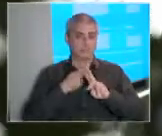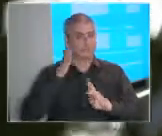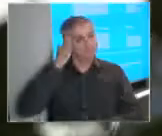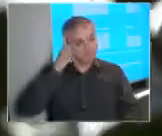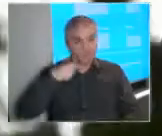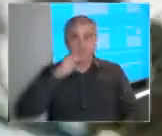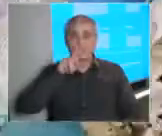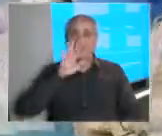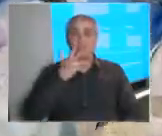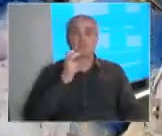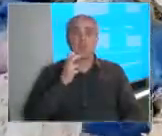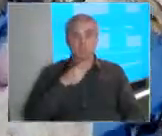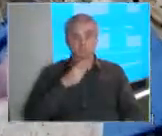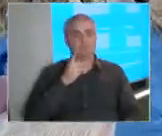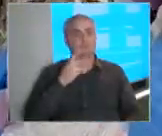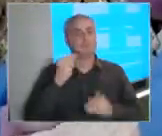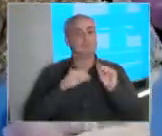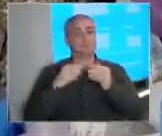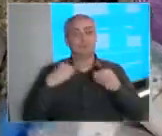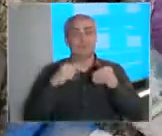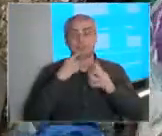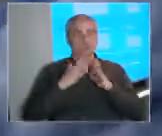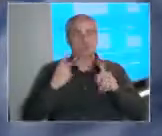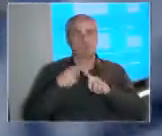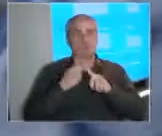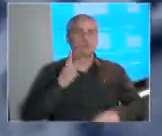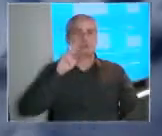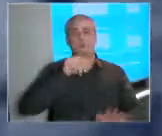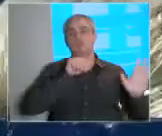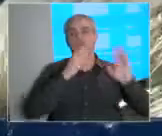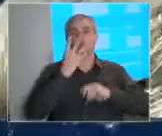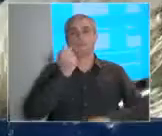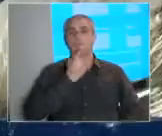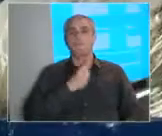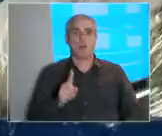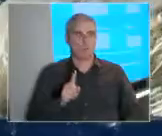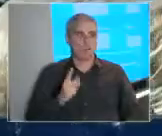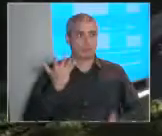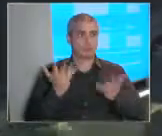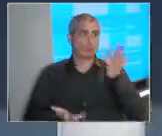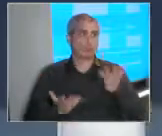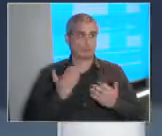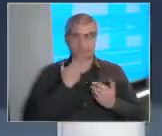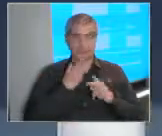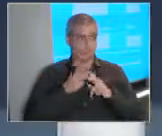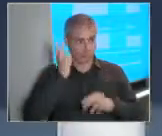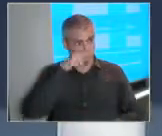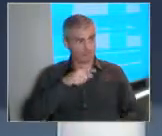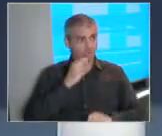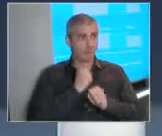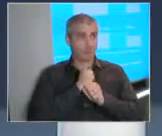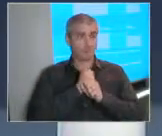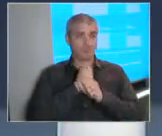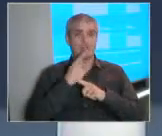כשהתחזית היא שבשנת 2030 צריכת הפלסטיק בשנה תוכפל, 640 מיליון טונות. בישראל, רק כדי להבין, מייצרים